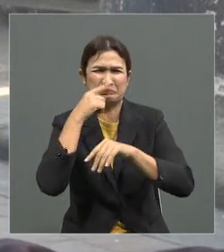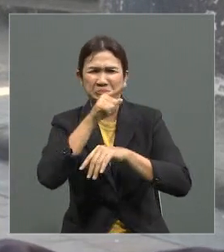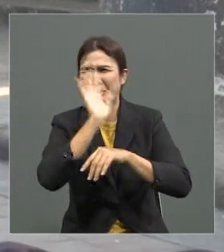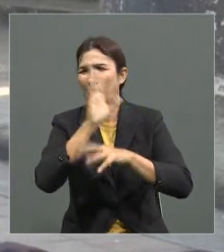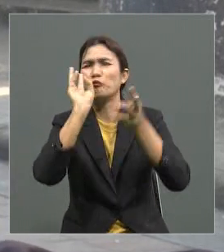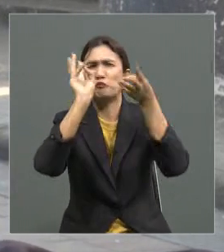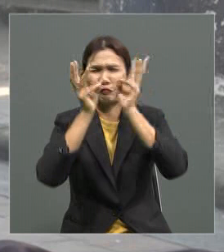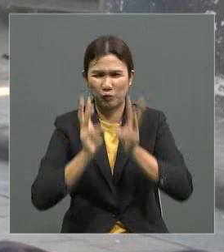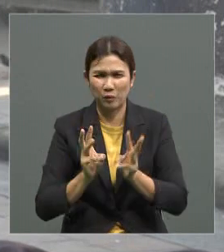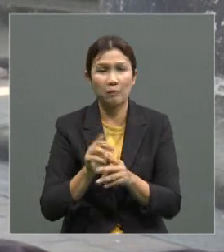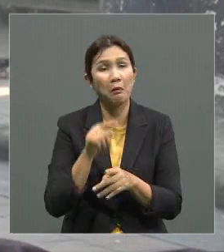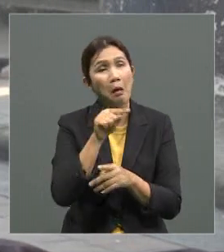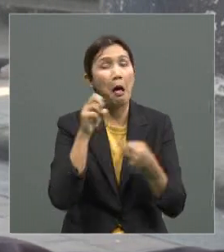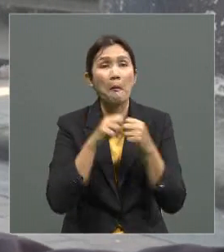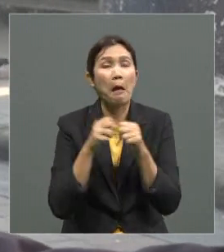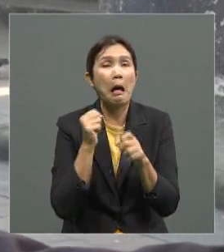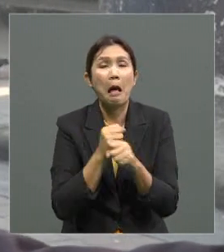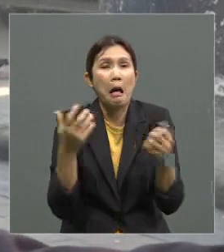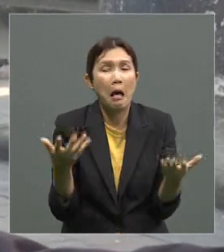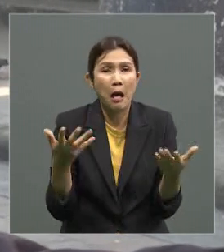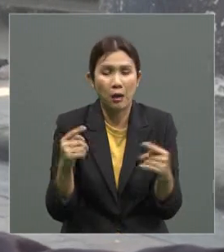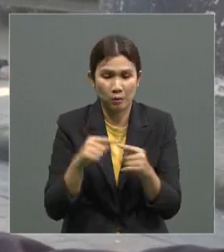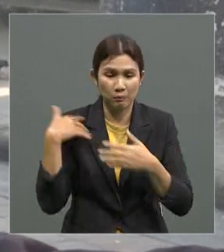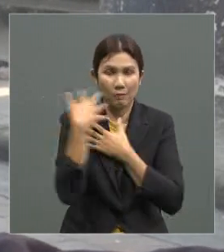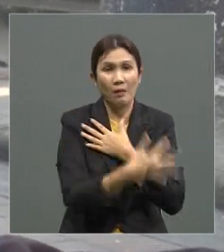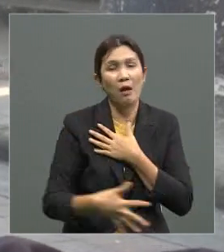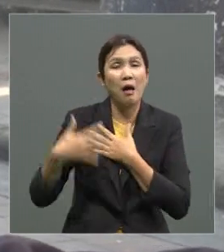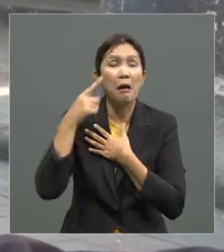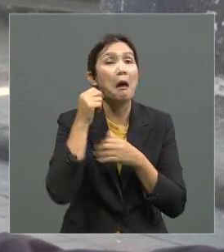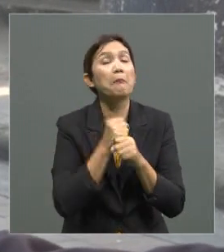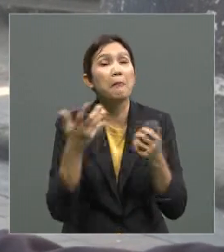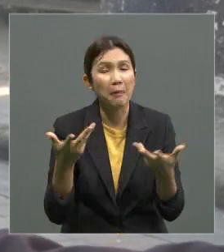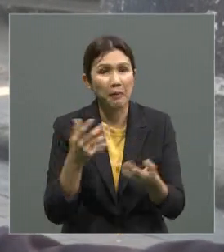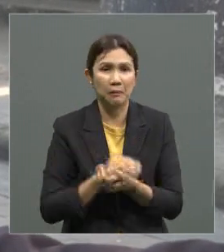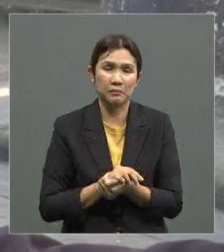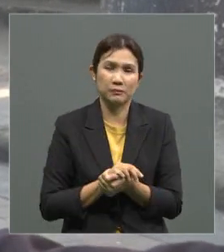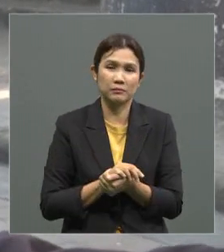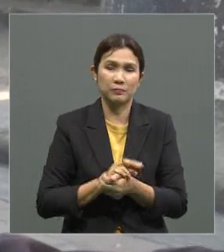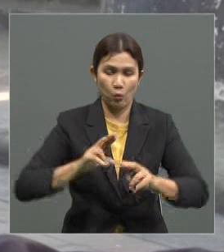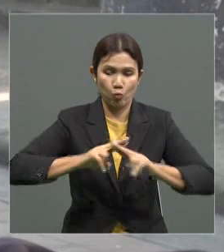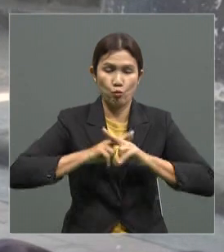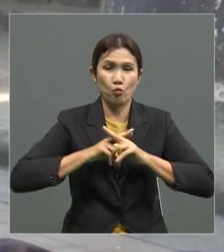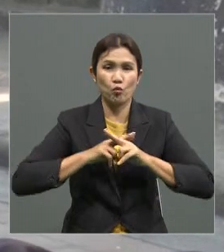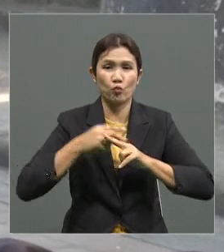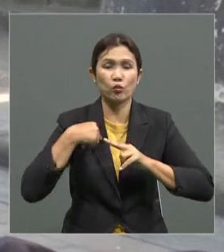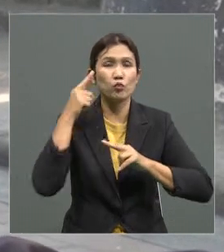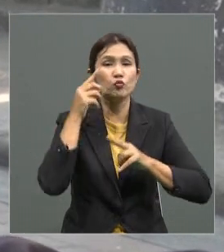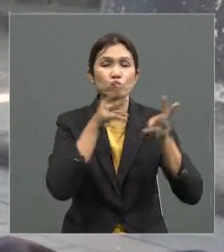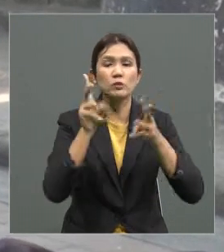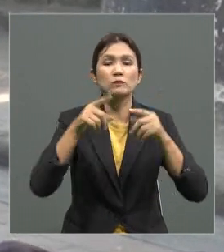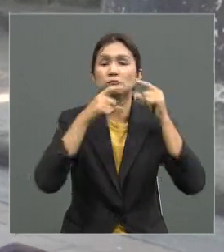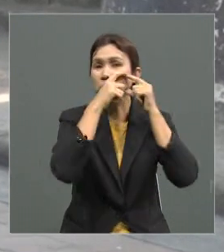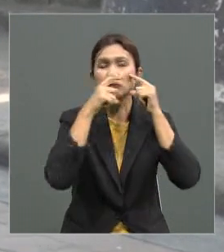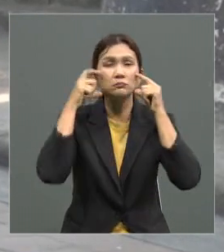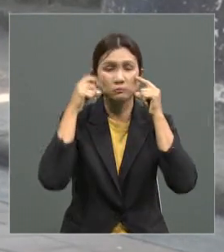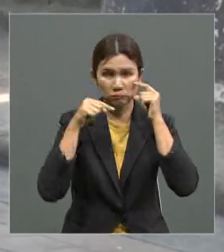ล้วจากปัญหาตรงนี้เราดูแลร่างกายเราเลือกอะไรยังไงบ้าง ส่วนตัวผมก็น่าจะเป็นการเลือกใส่แมสแหละครับเพ